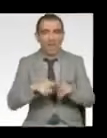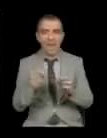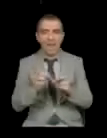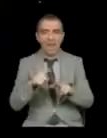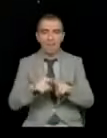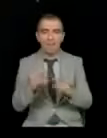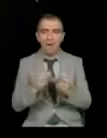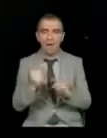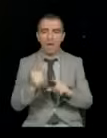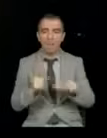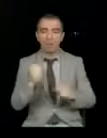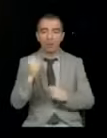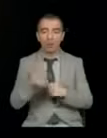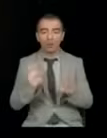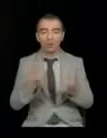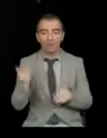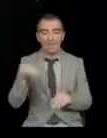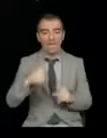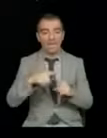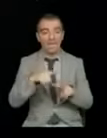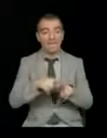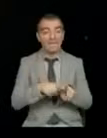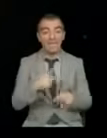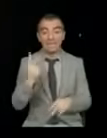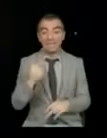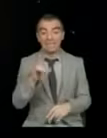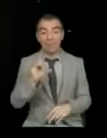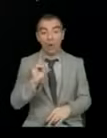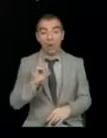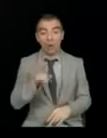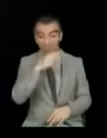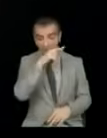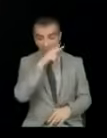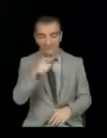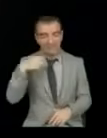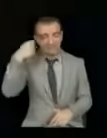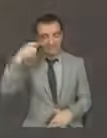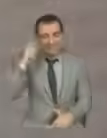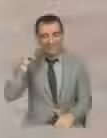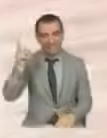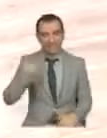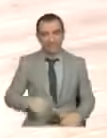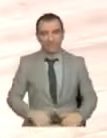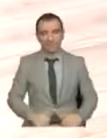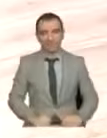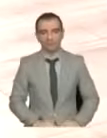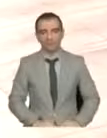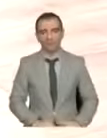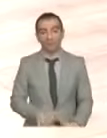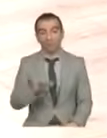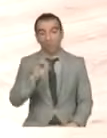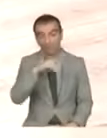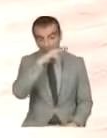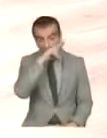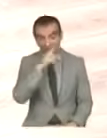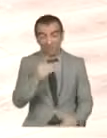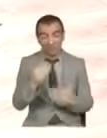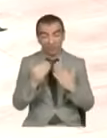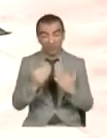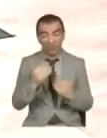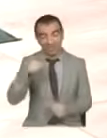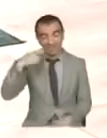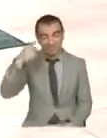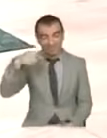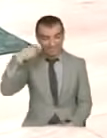geldi. Tay Ebabil takımı 15 Mart'ta sinemalarda. 15 Mart'ta inşallah